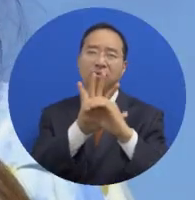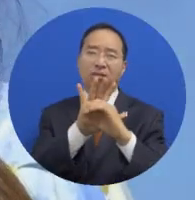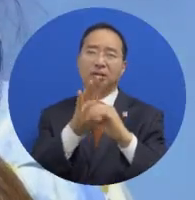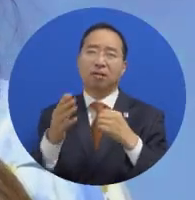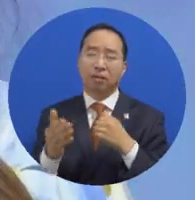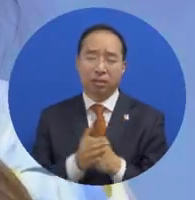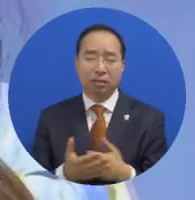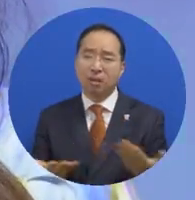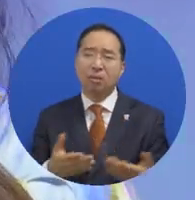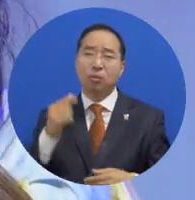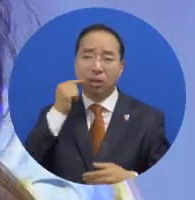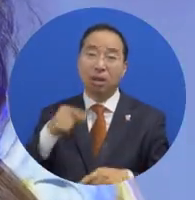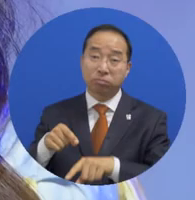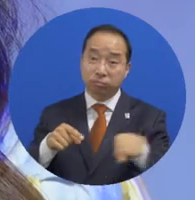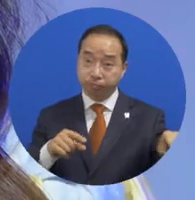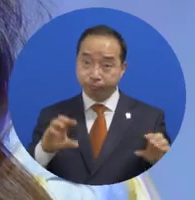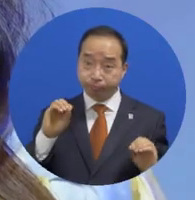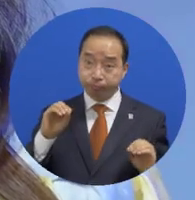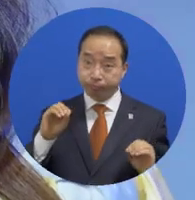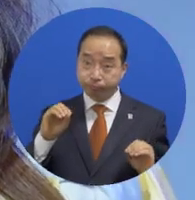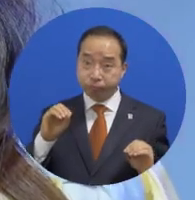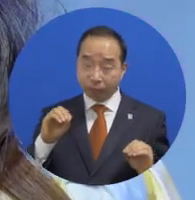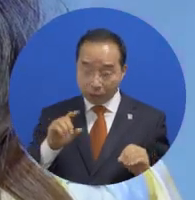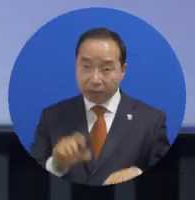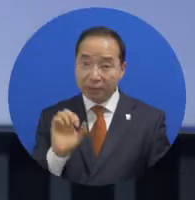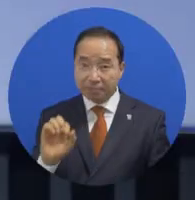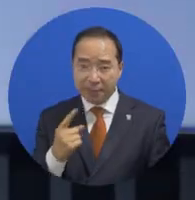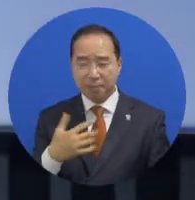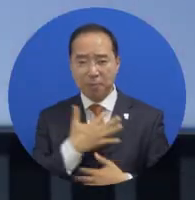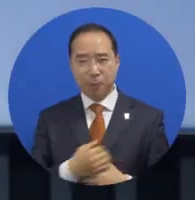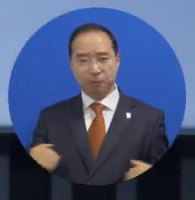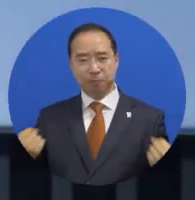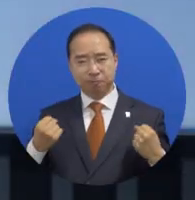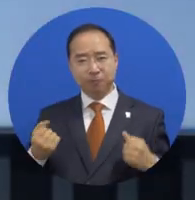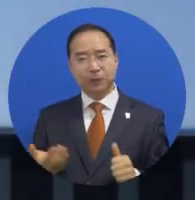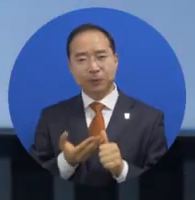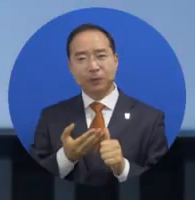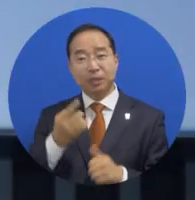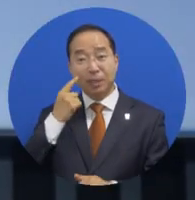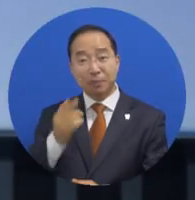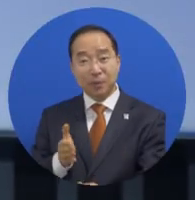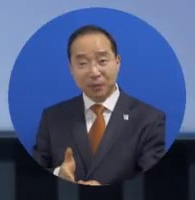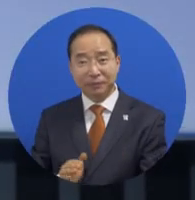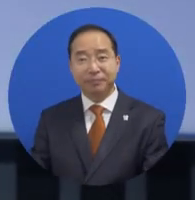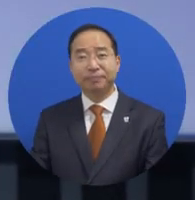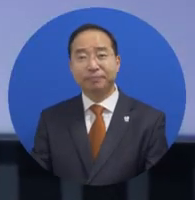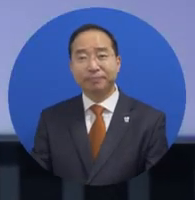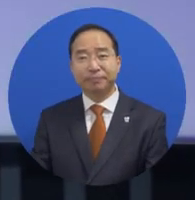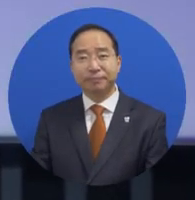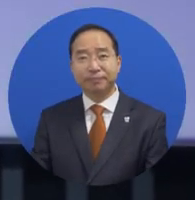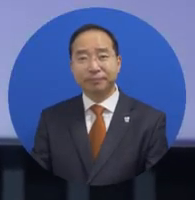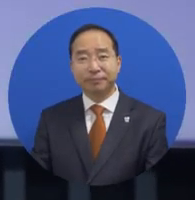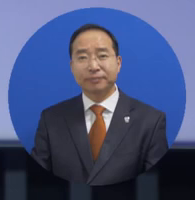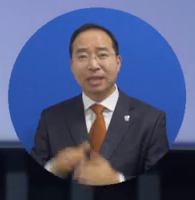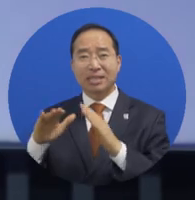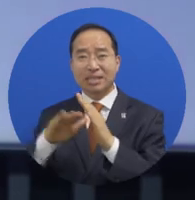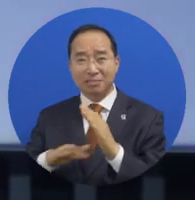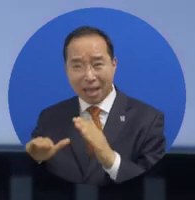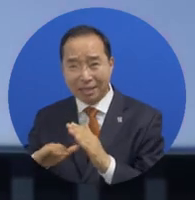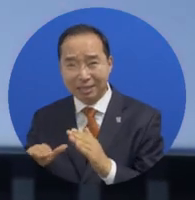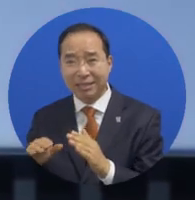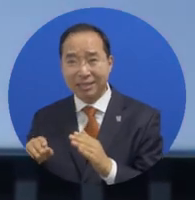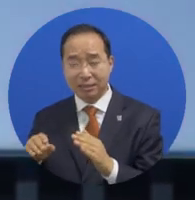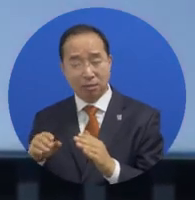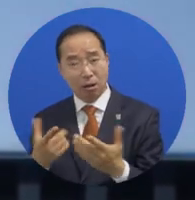마음의 체력을 기르는 시간으로 생각하면 어떨까요? 보다 다정한 대화를 나누고 태도에도 끝나지 않는